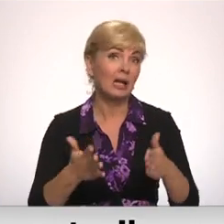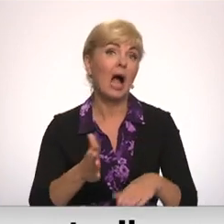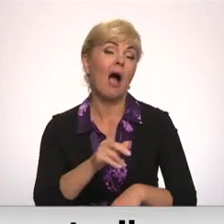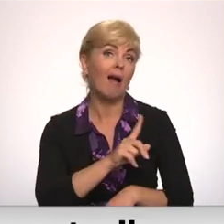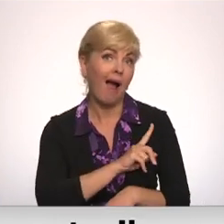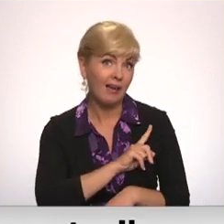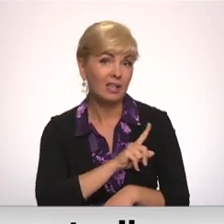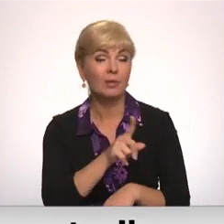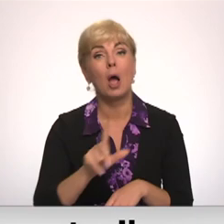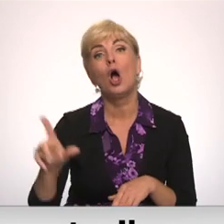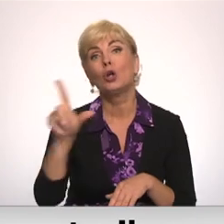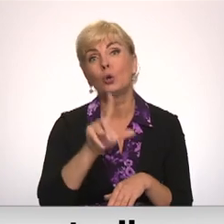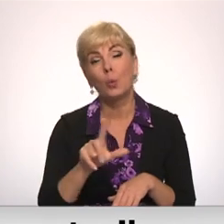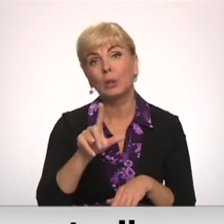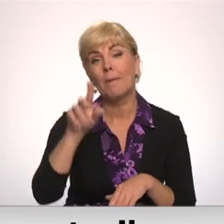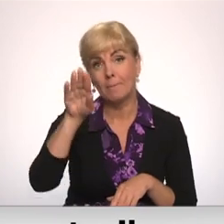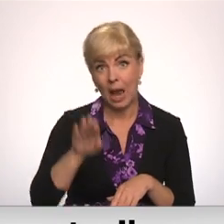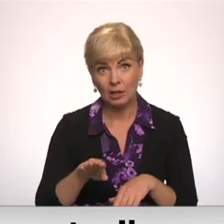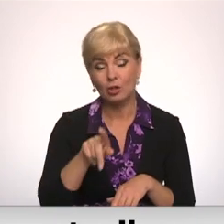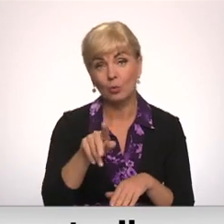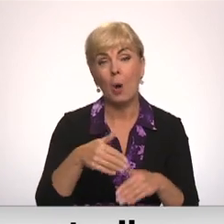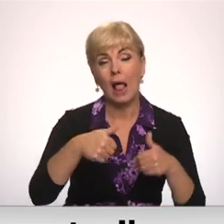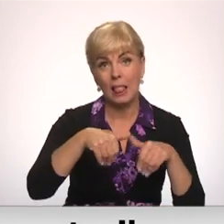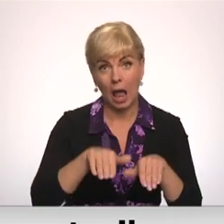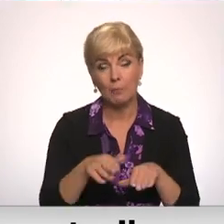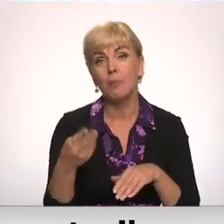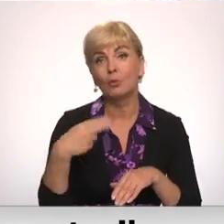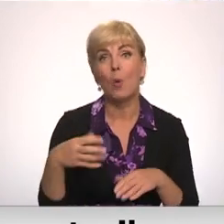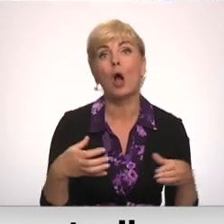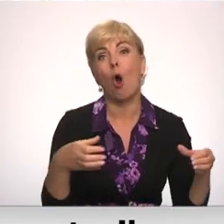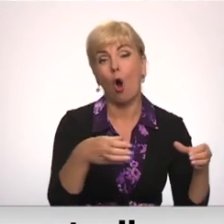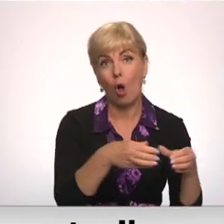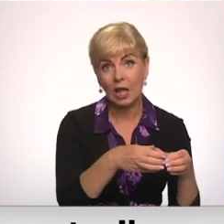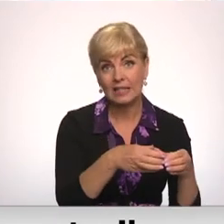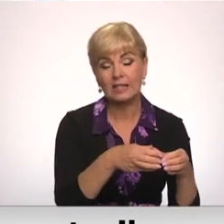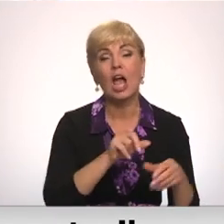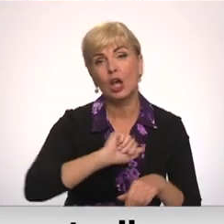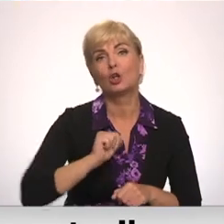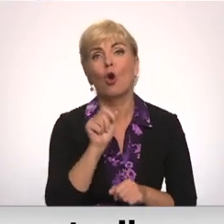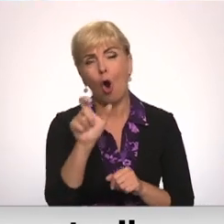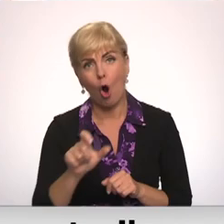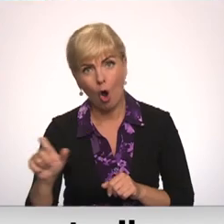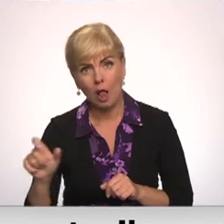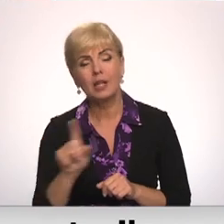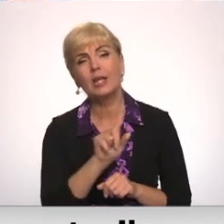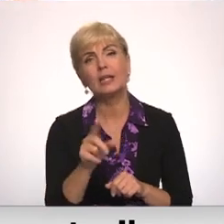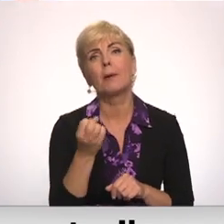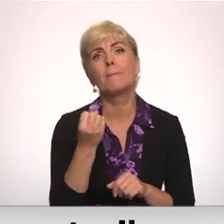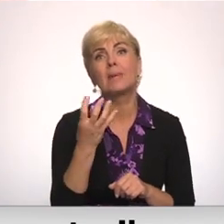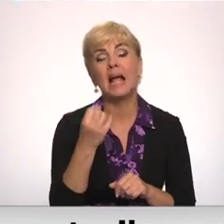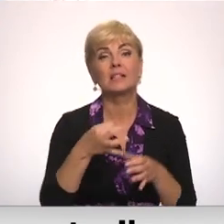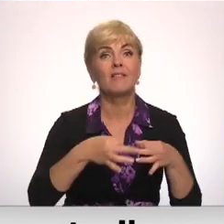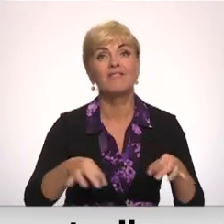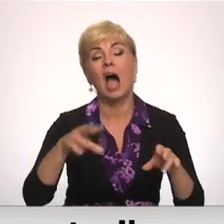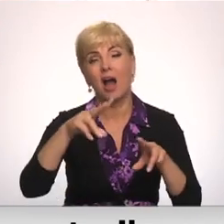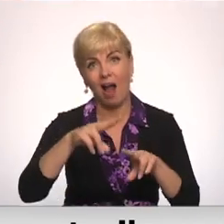gaidīsim jūlija mēnesī šo te lēmumu no koalīcijas. Ir pat kolēģi, kuriem ir pat 15